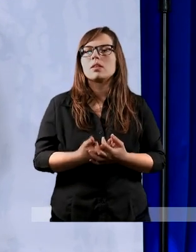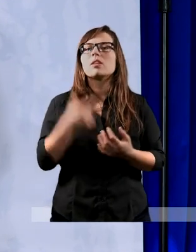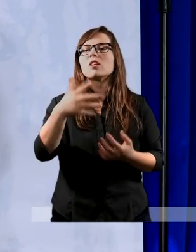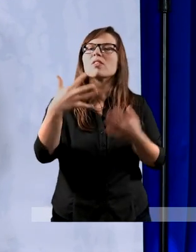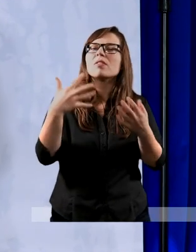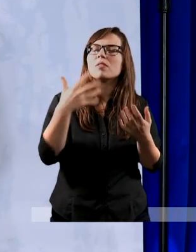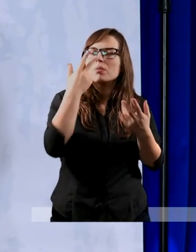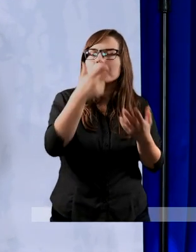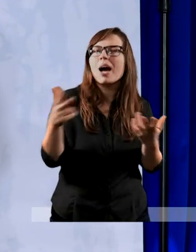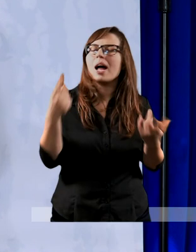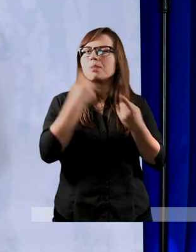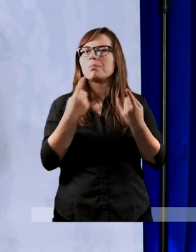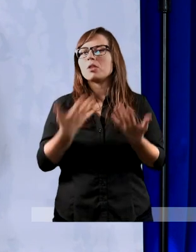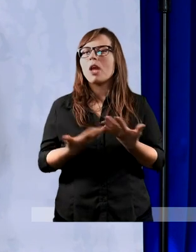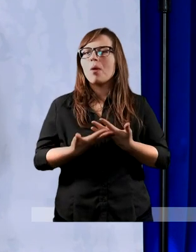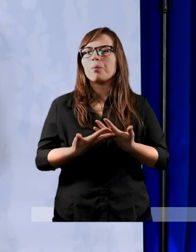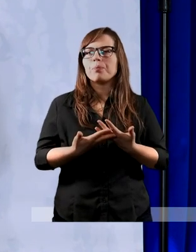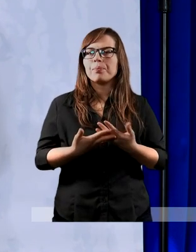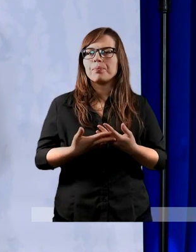Działo się to wszystko wtedy w Stalowej Woli.